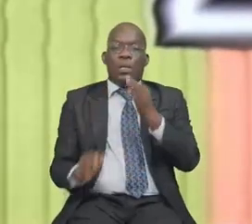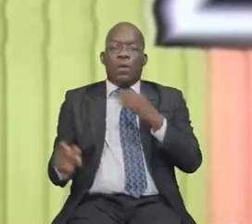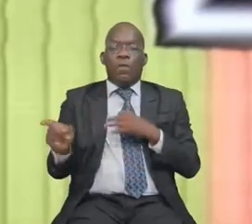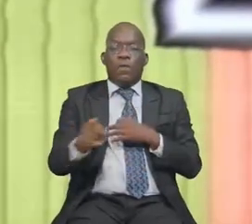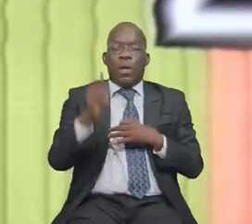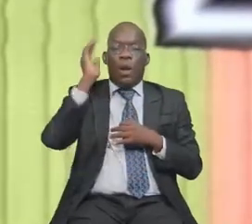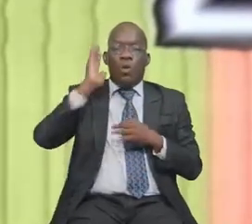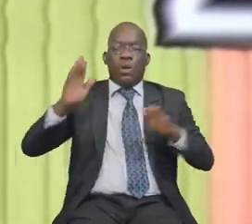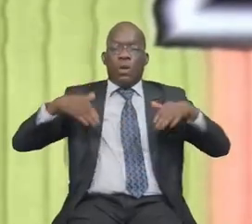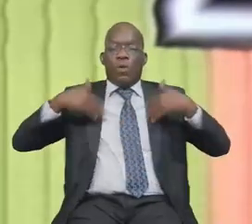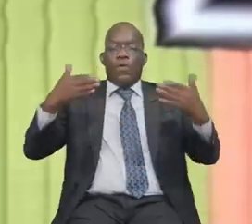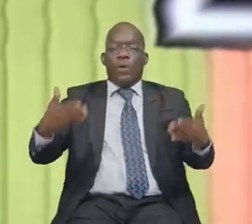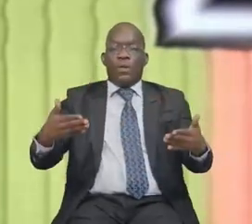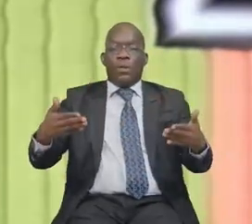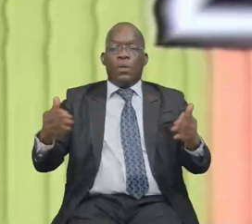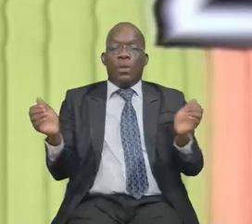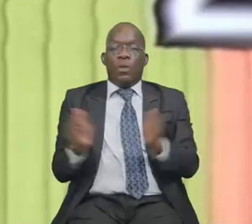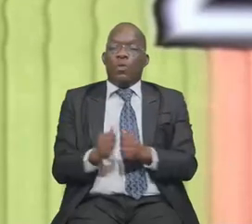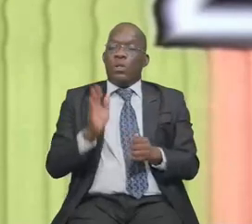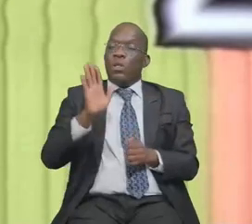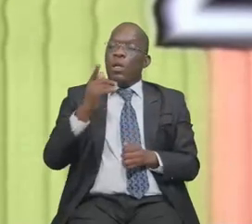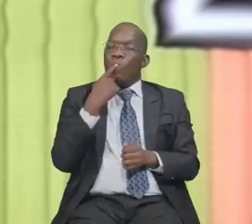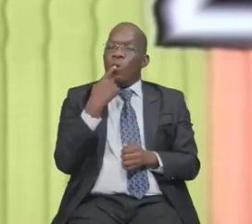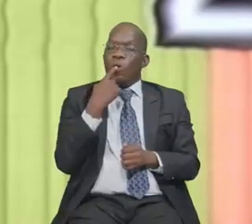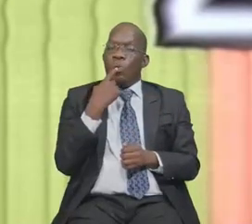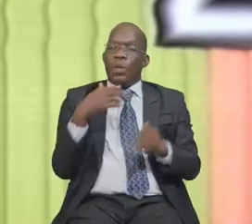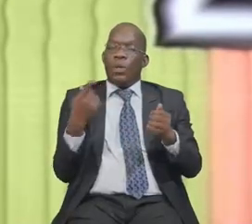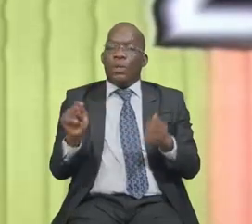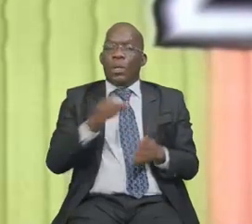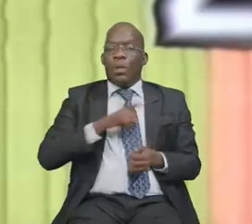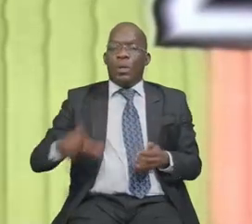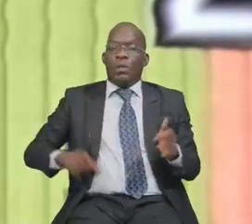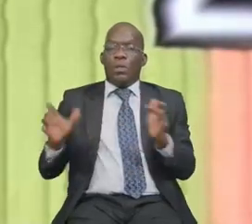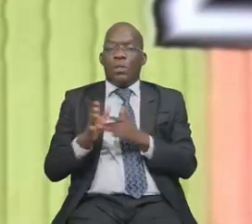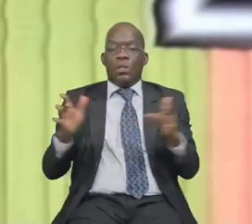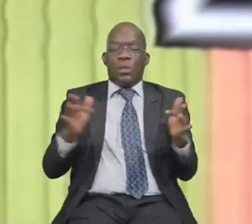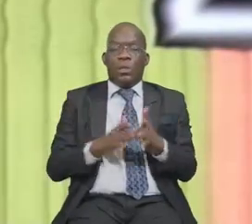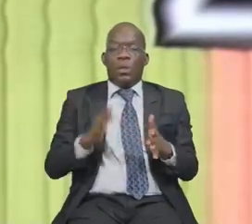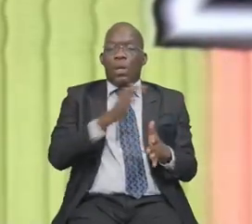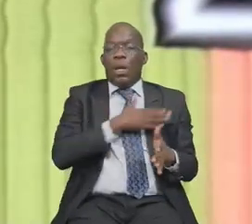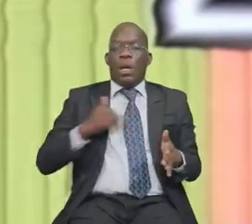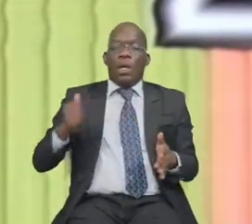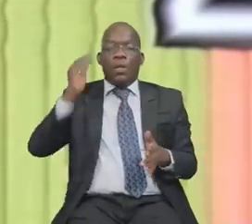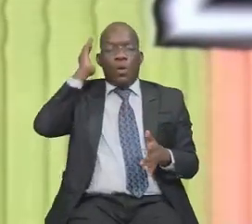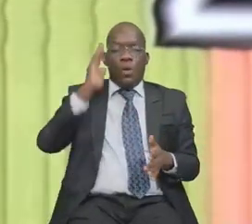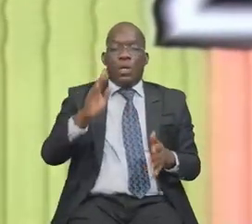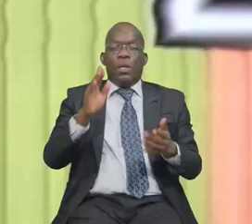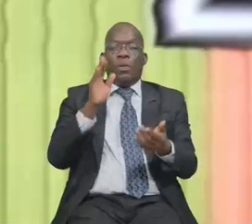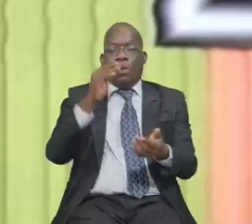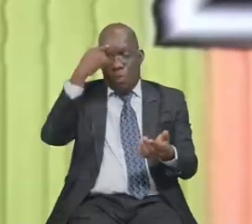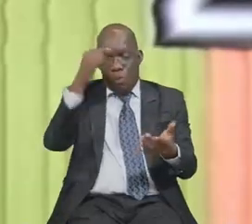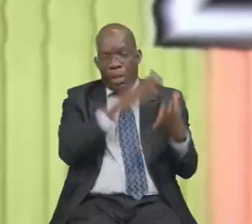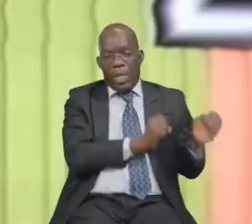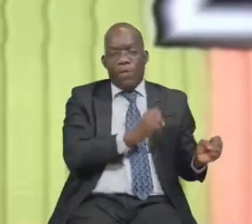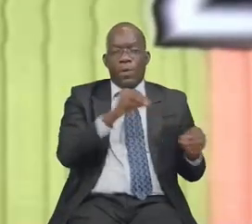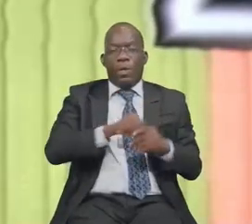bouche le Seigneur Jésus. Et si tu crois dans ton cœur que Dieu